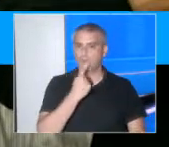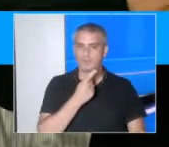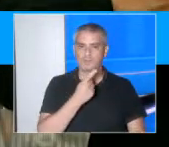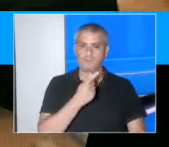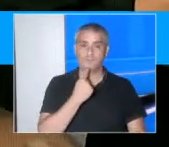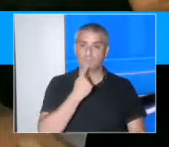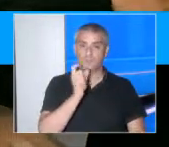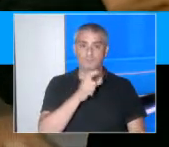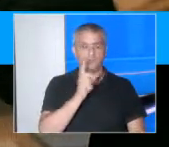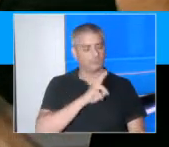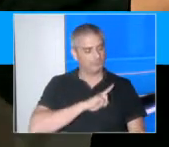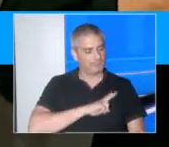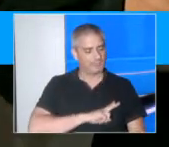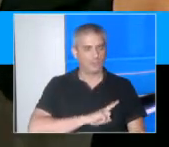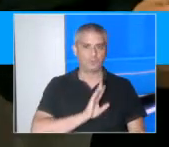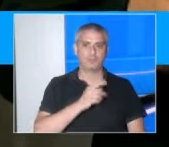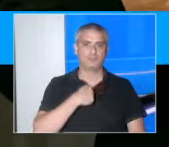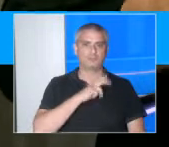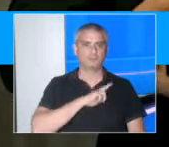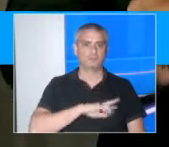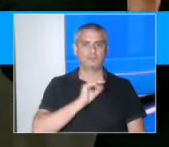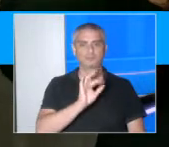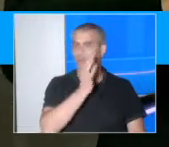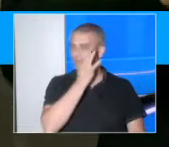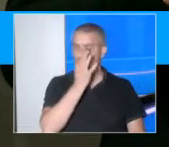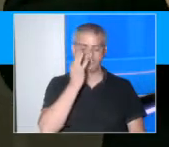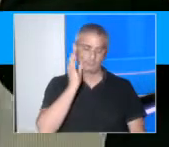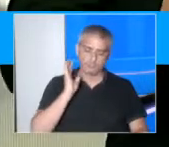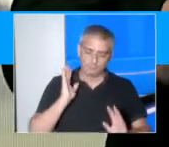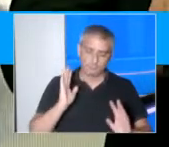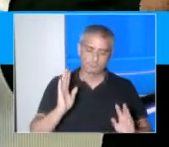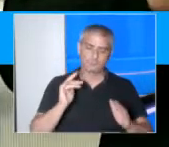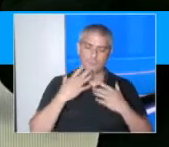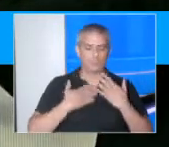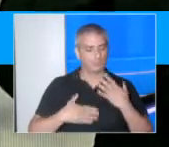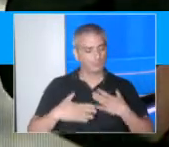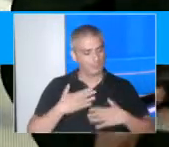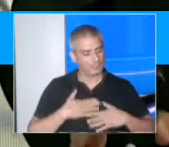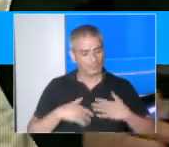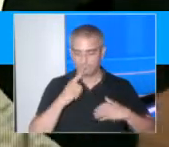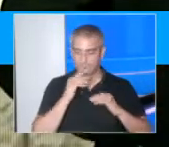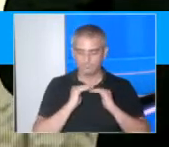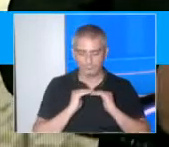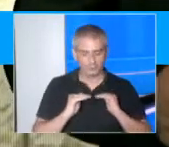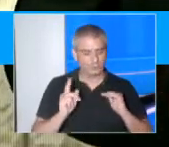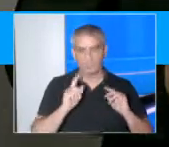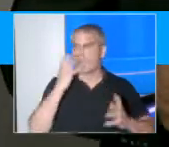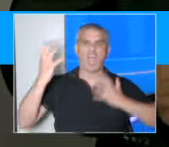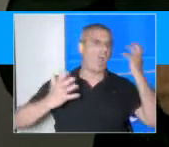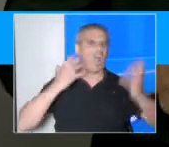היו אומרים אנשים יש לו סבלנות, מה שנקרא אצלנו סבלנות של בדואי. אצלו הכל היה בנועם ובשקט, לא היה